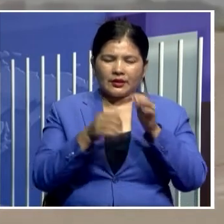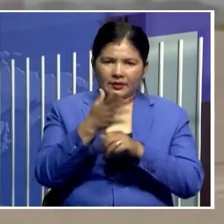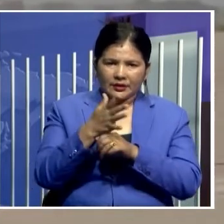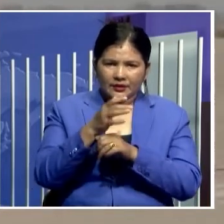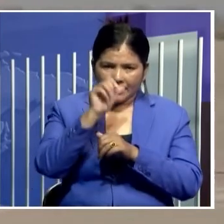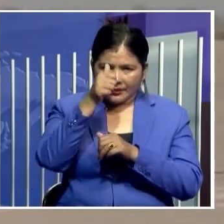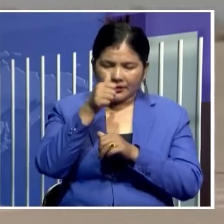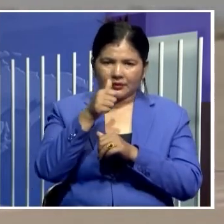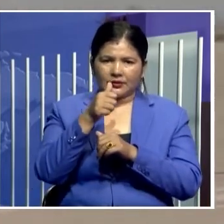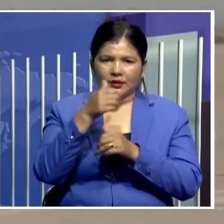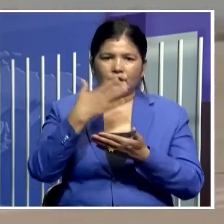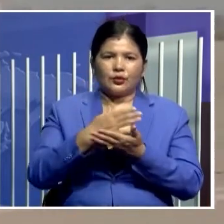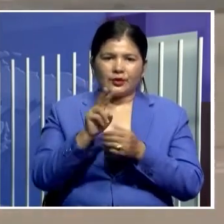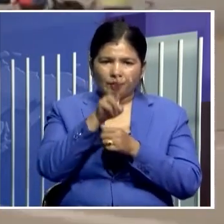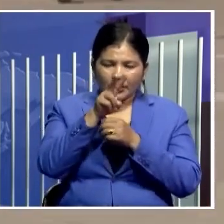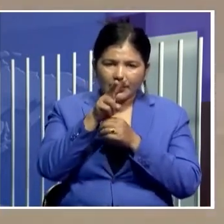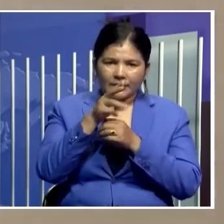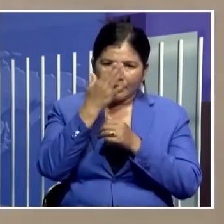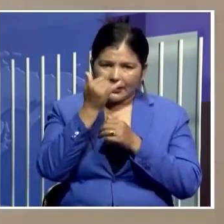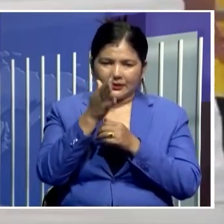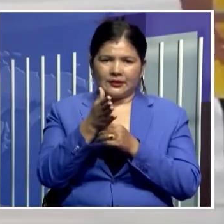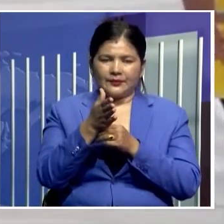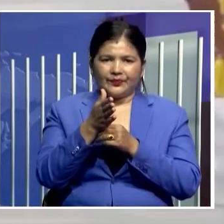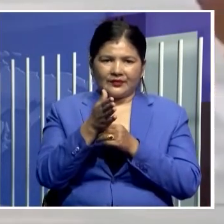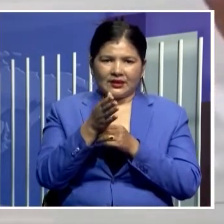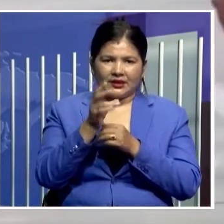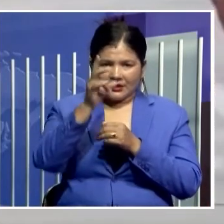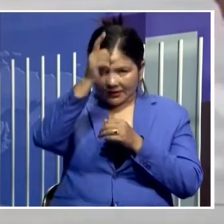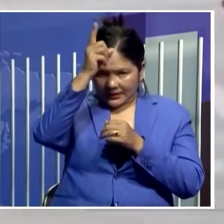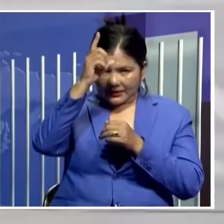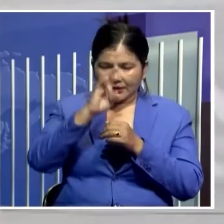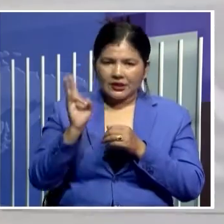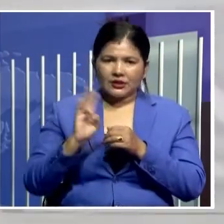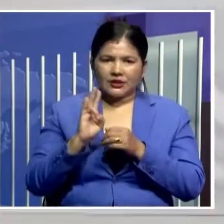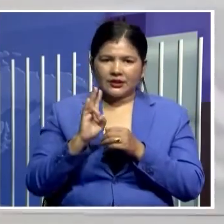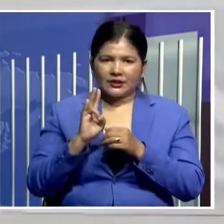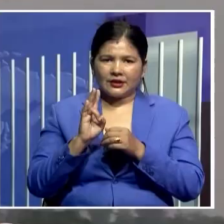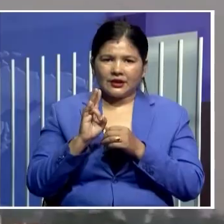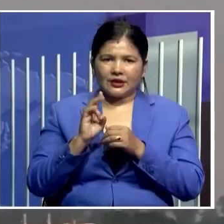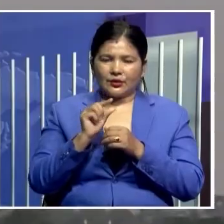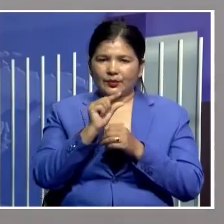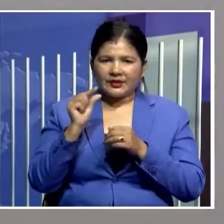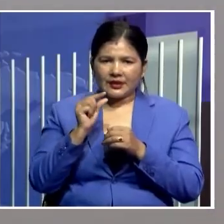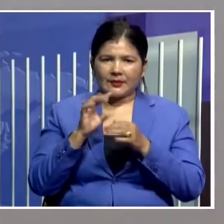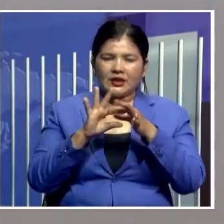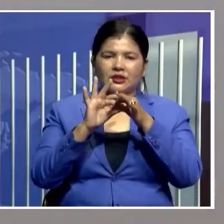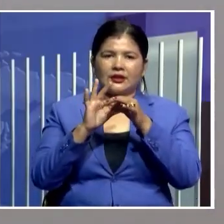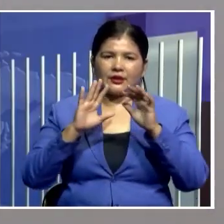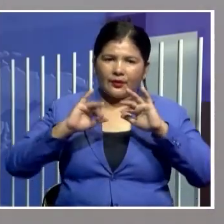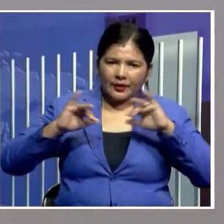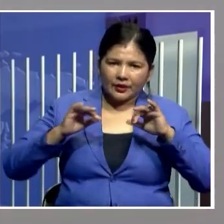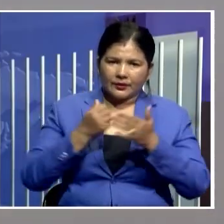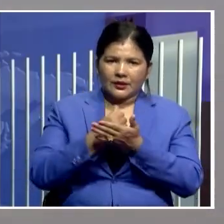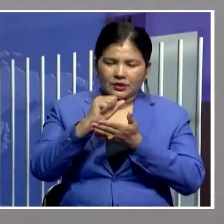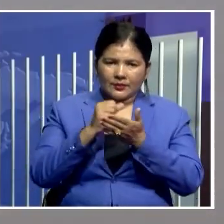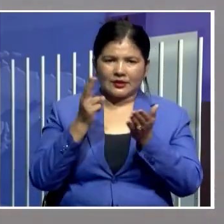मोदीको लुम्बिनी भ्रमणका क्रममा सोमबार शैक्षिक, सांस्कृतिक एवं प्राविधिक विषयमा सहकार्य गर्ने सम्बन्धी बेग्ला बेग्लै समझदारी